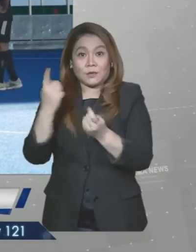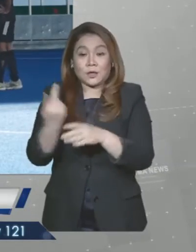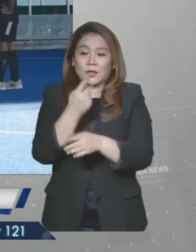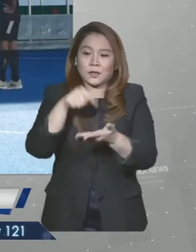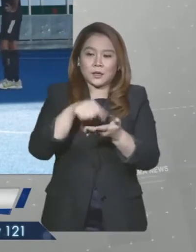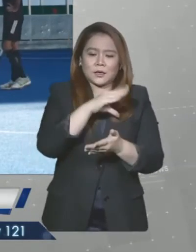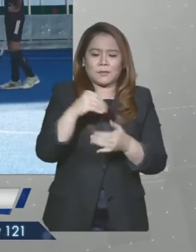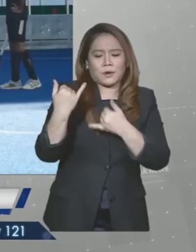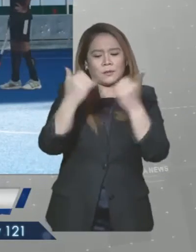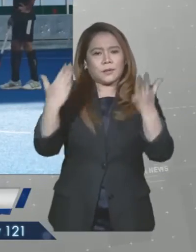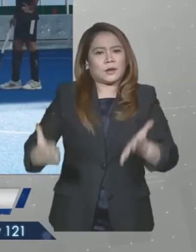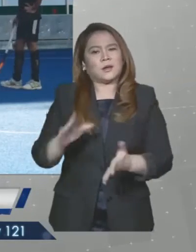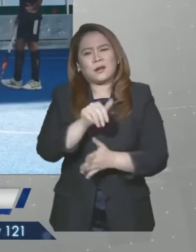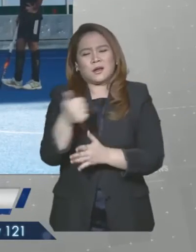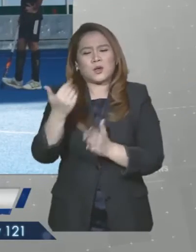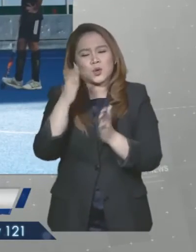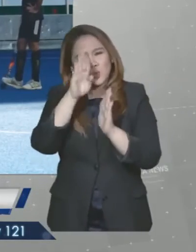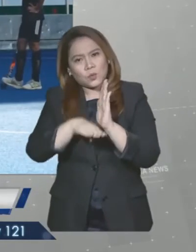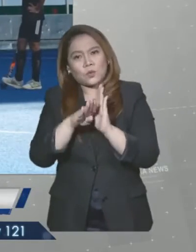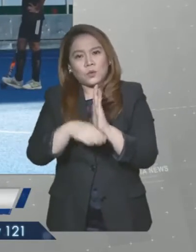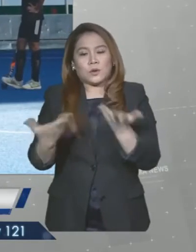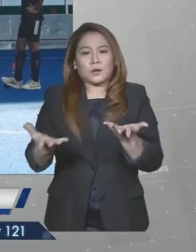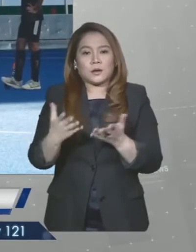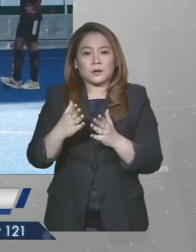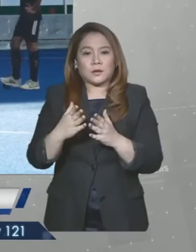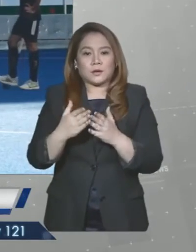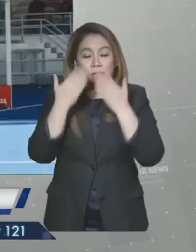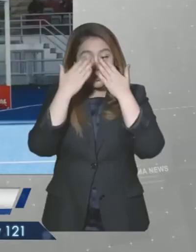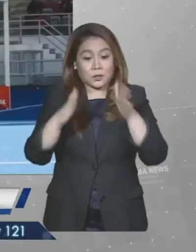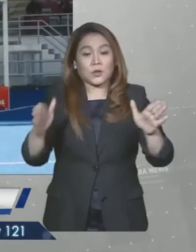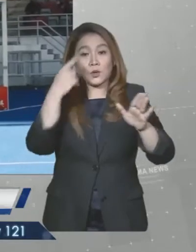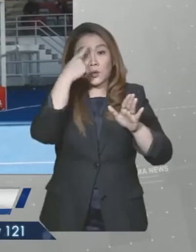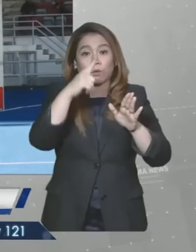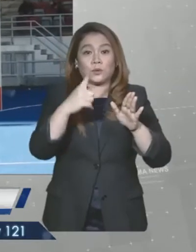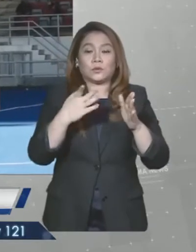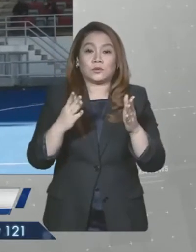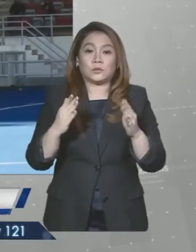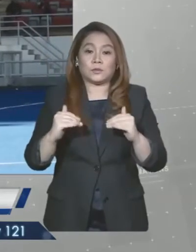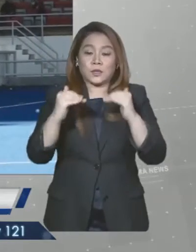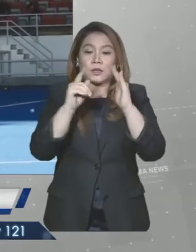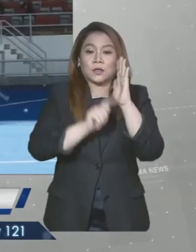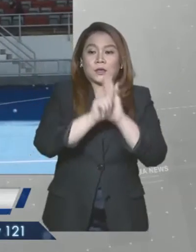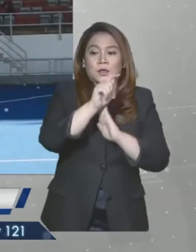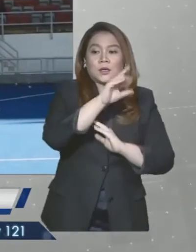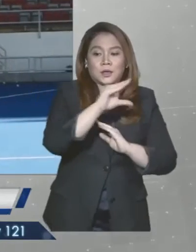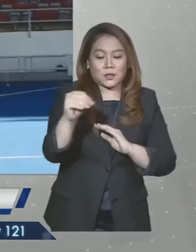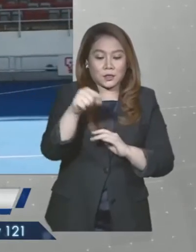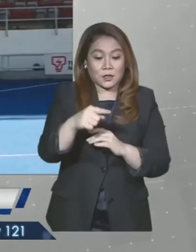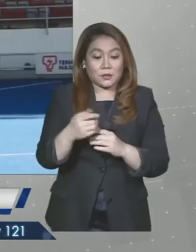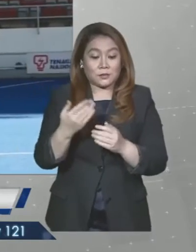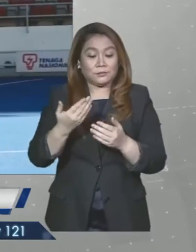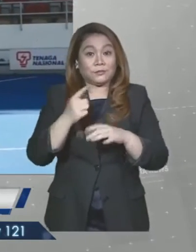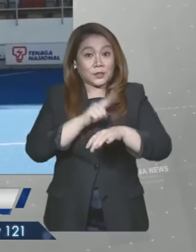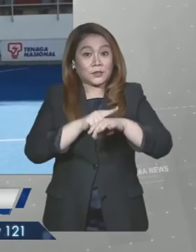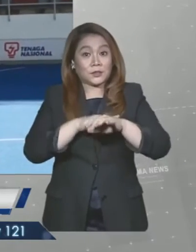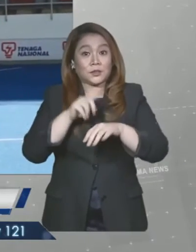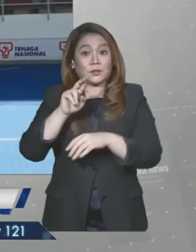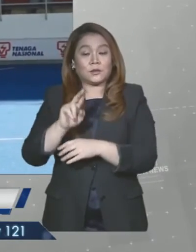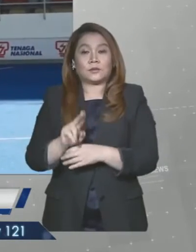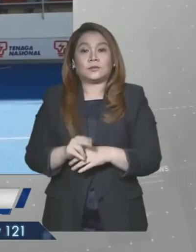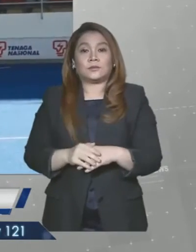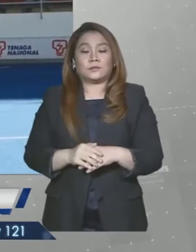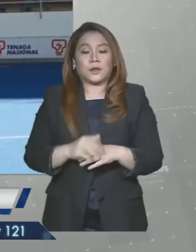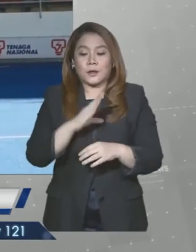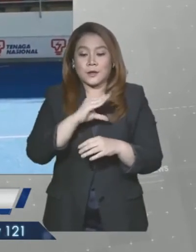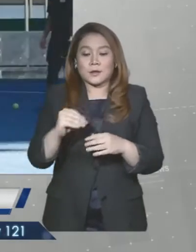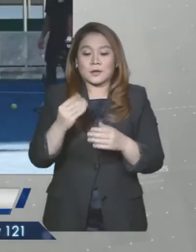kebanyakan pemain lain kurang pendedahan di peringkat tertinggi, namun bagi Aqimullah, pengalaman diraih mereka ketika siri jelajah United Kingdom pada September lalu